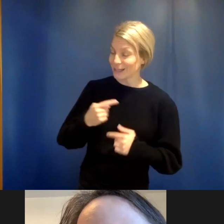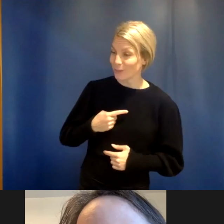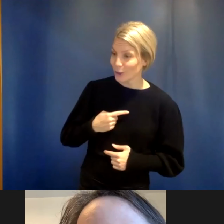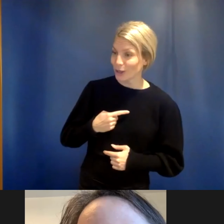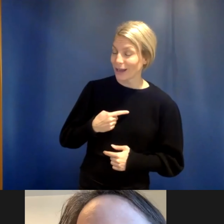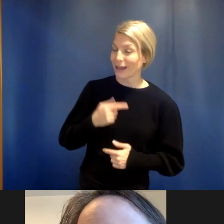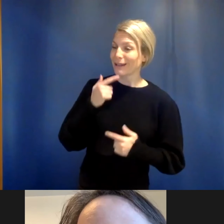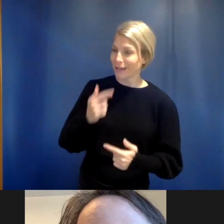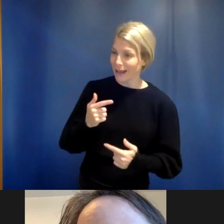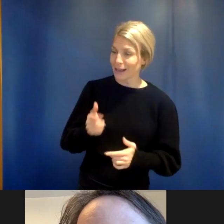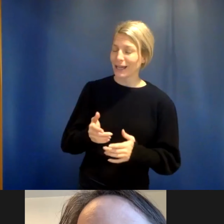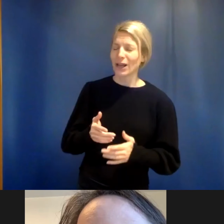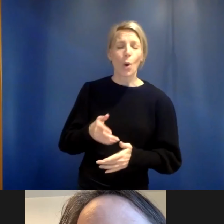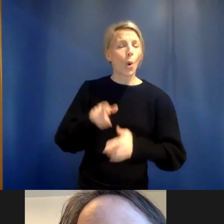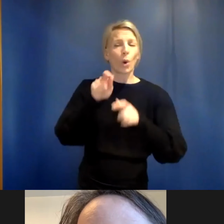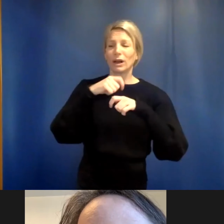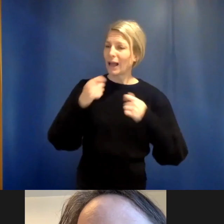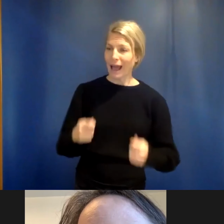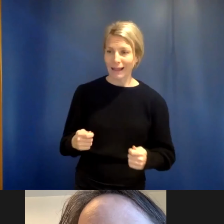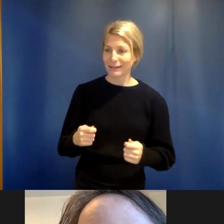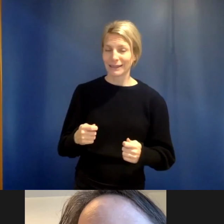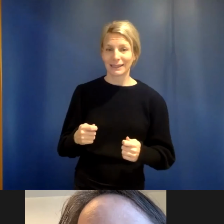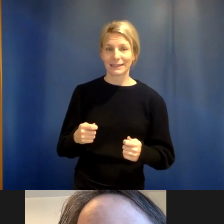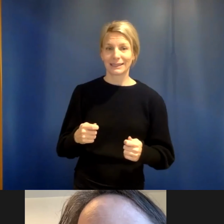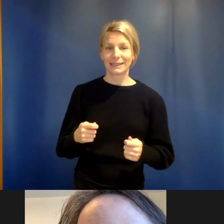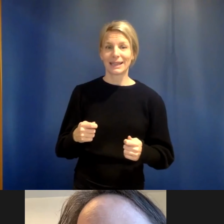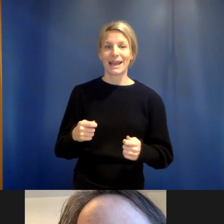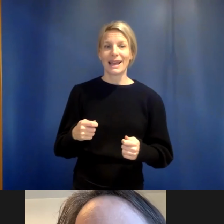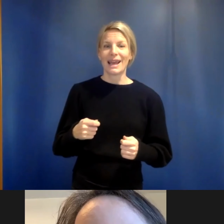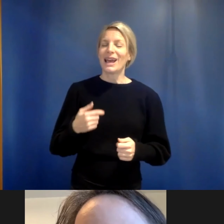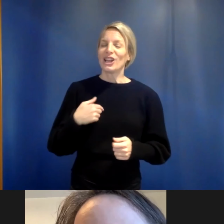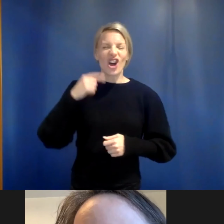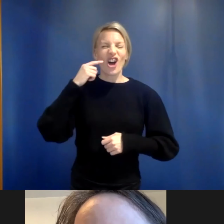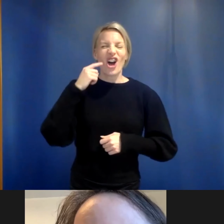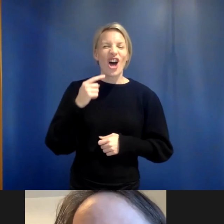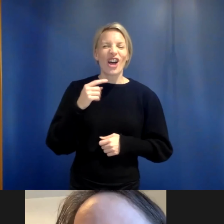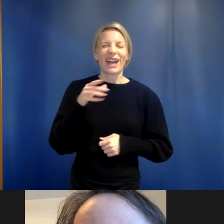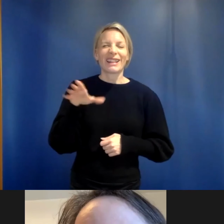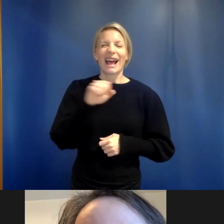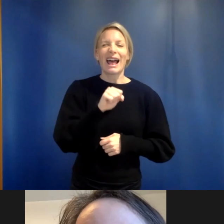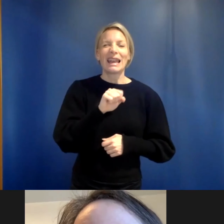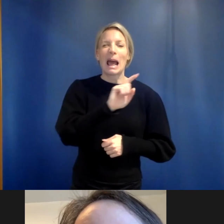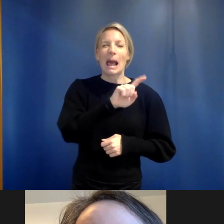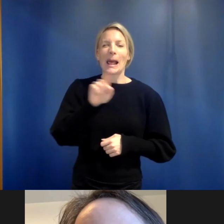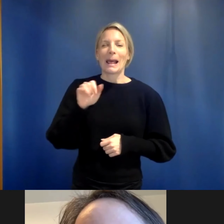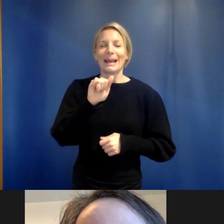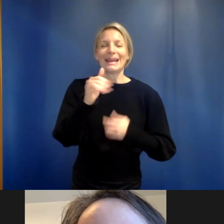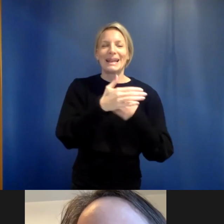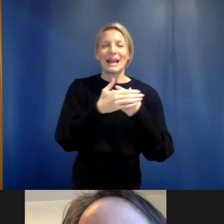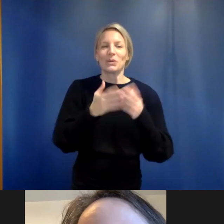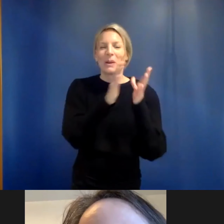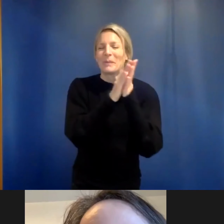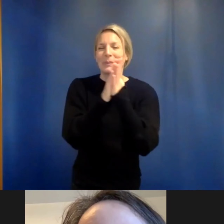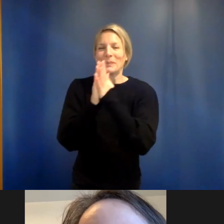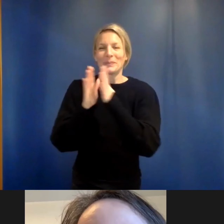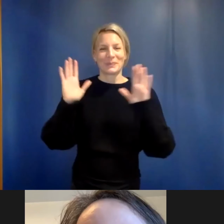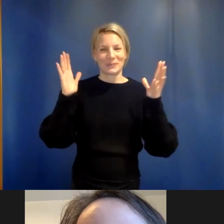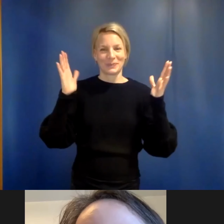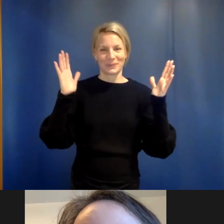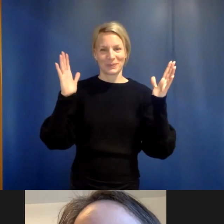Stort grattis och jag hör en digital applåd någonstans. Tack så mycket.